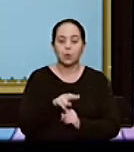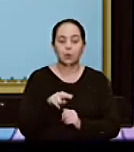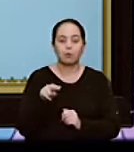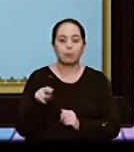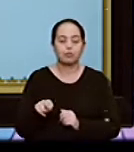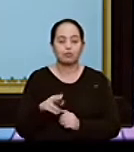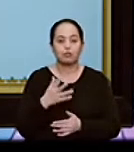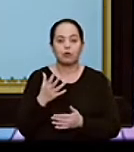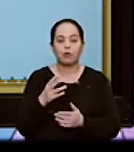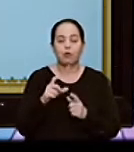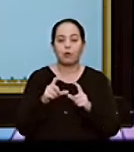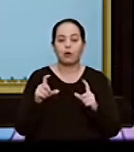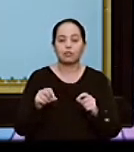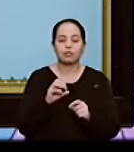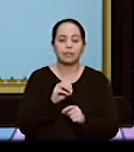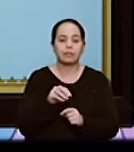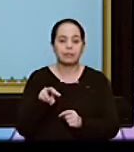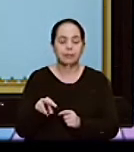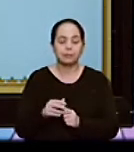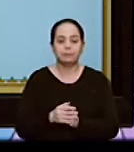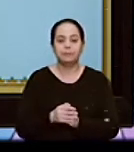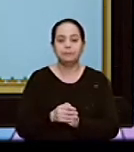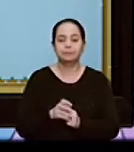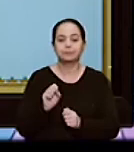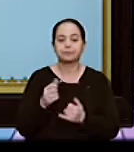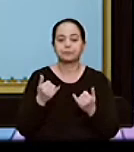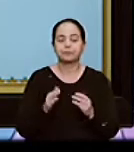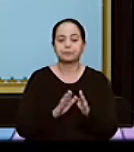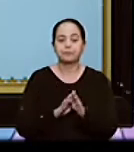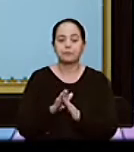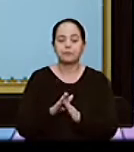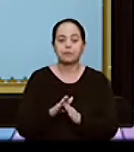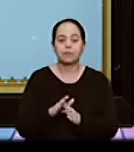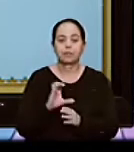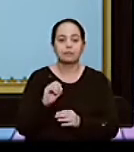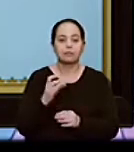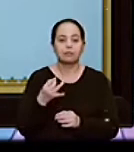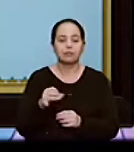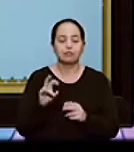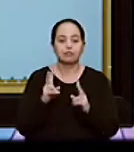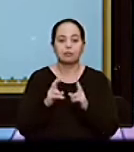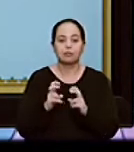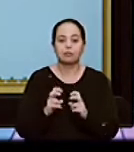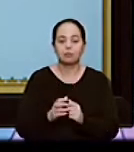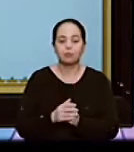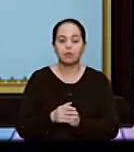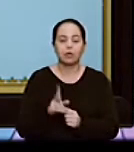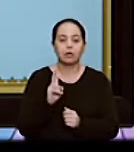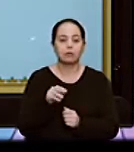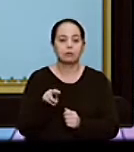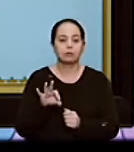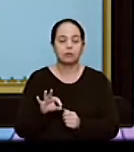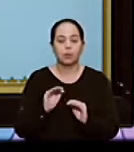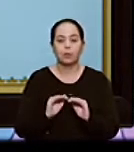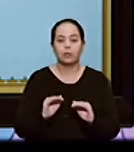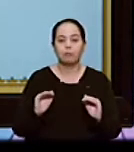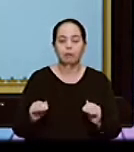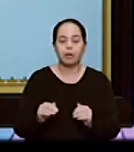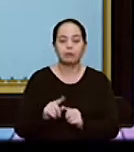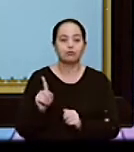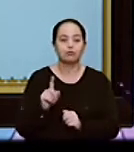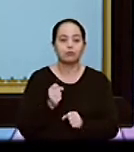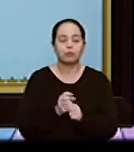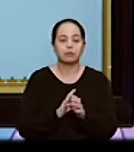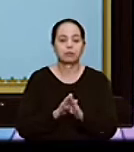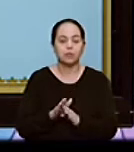предложном падеже окончание «ем». А теперь выполняем синтаксический разбор. Кто?